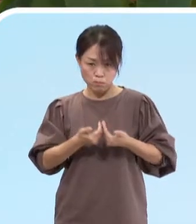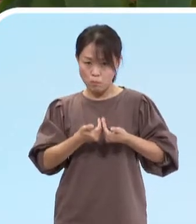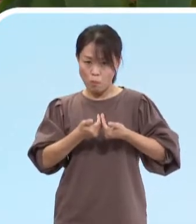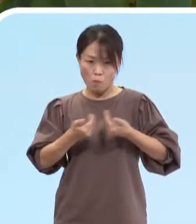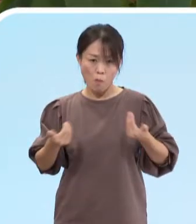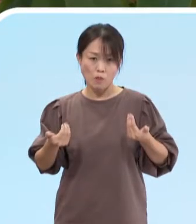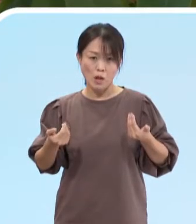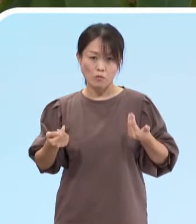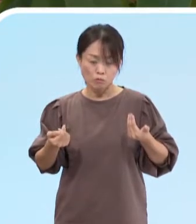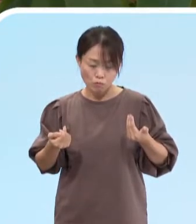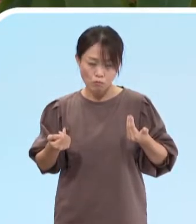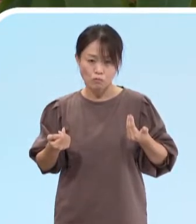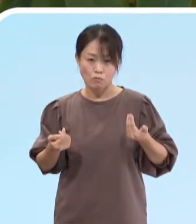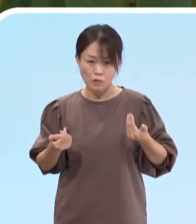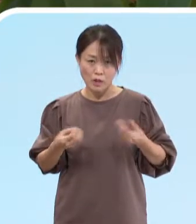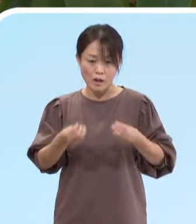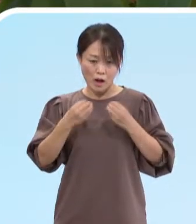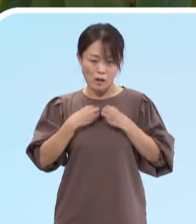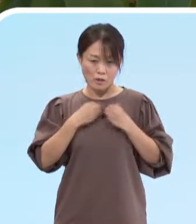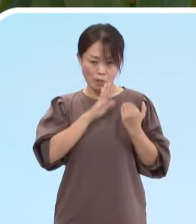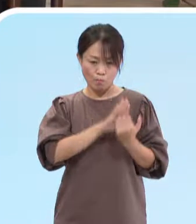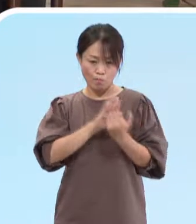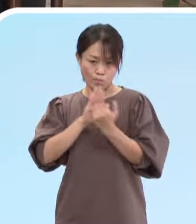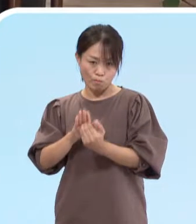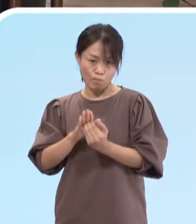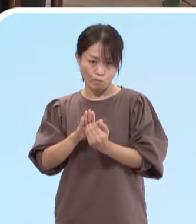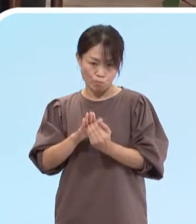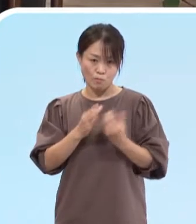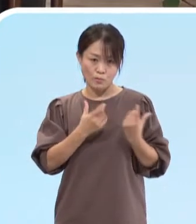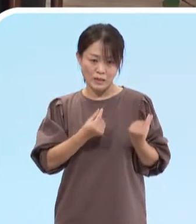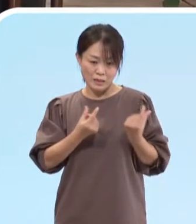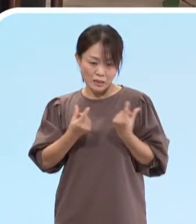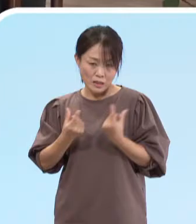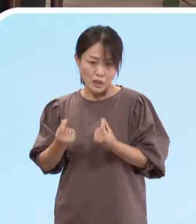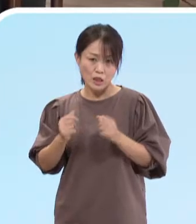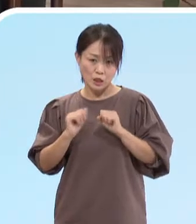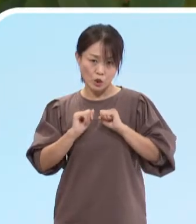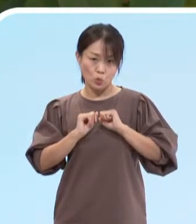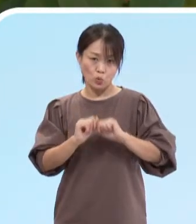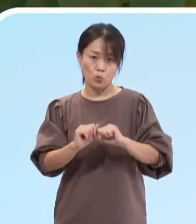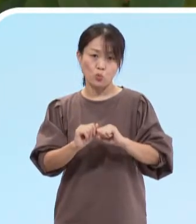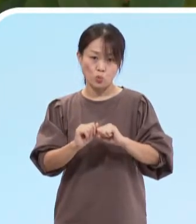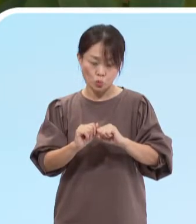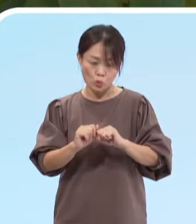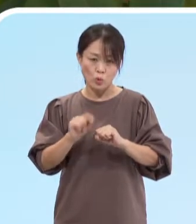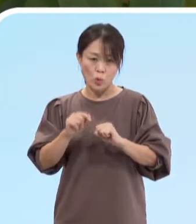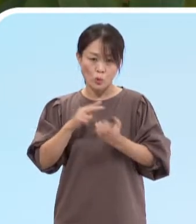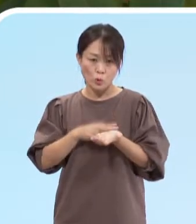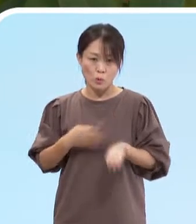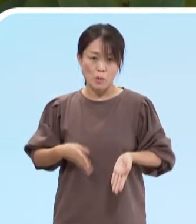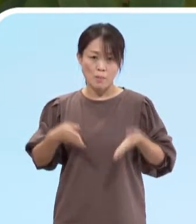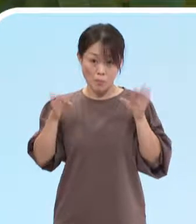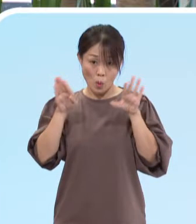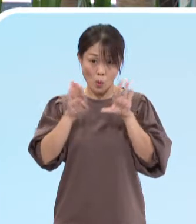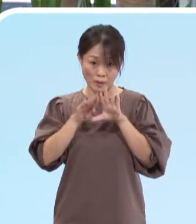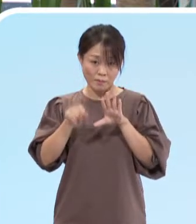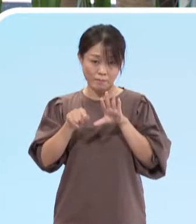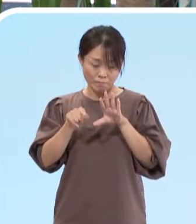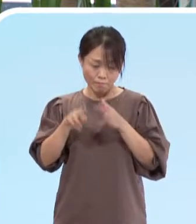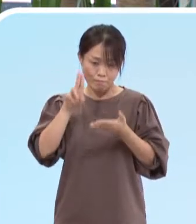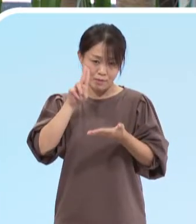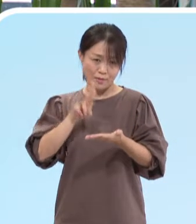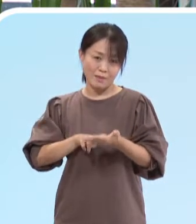ないようにですね、しっかりと動線を分けていただく、こういう形で感染症対策を徹底しているということが担